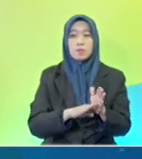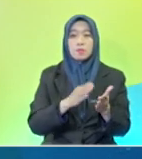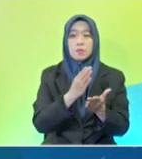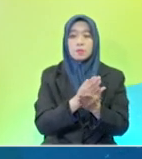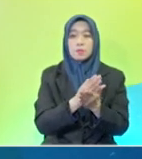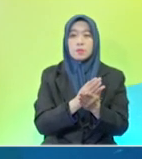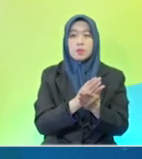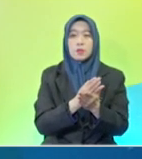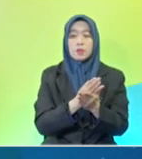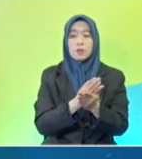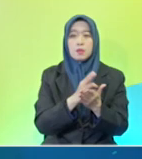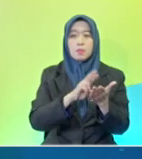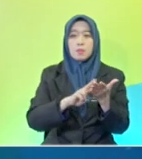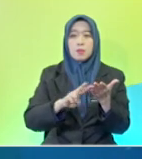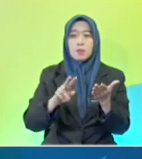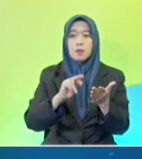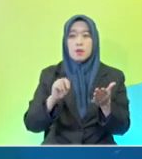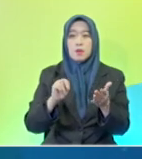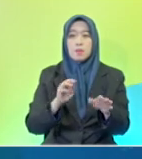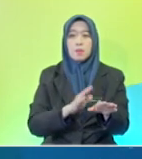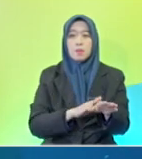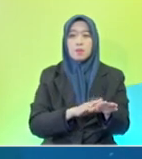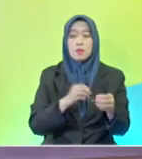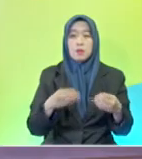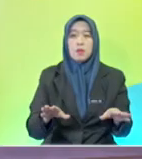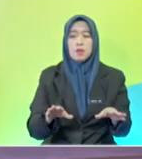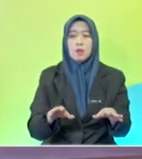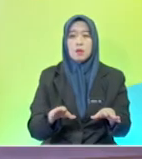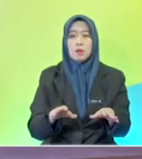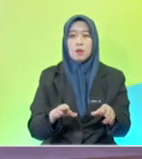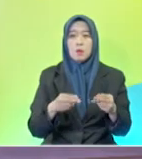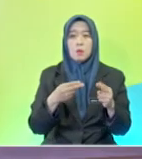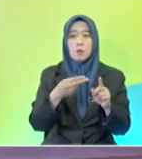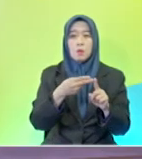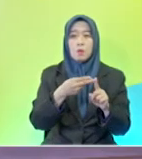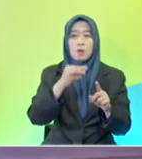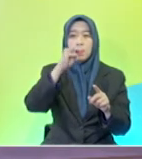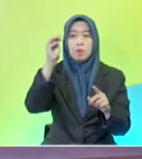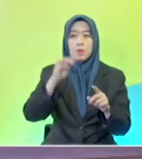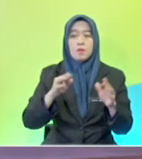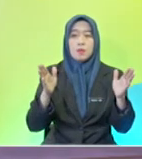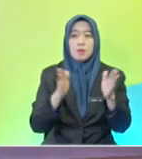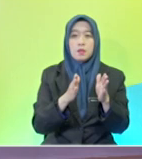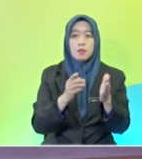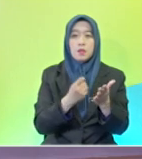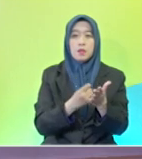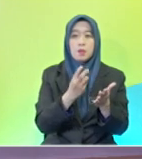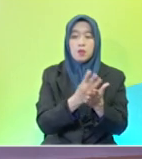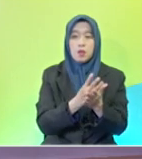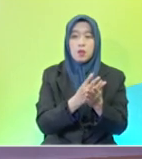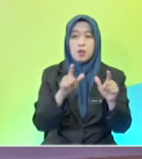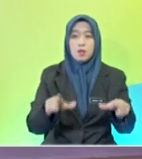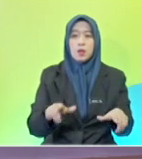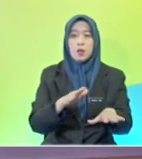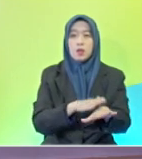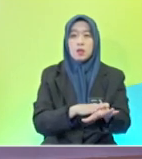bacaan beliau selepas perkataan qawluhum, iaitu huruf Mim kecil, tanda wakaf, mim kecil terletak di